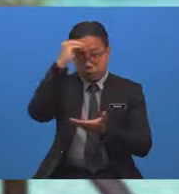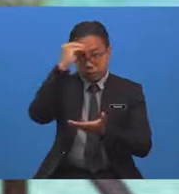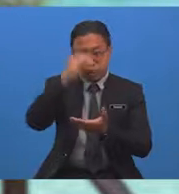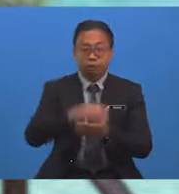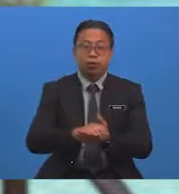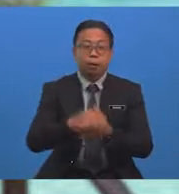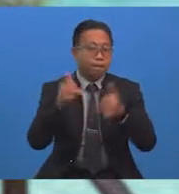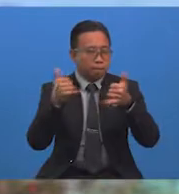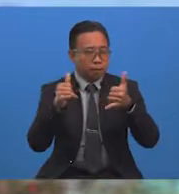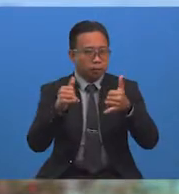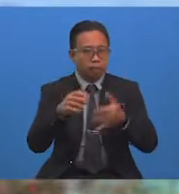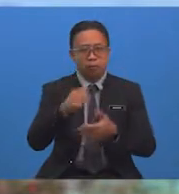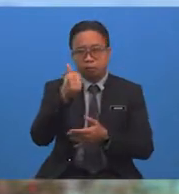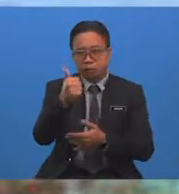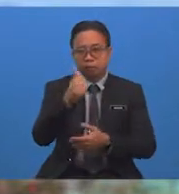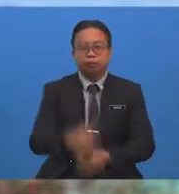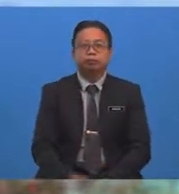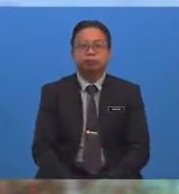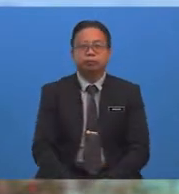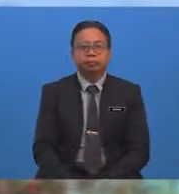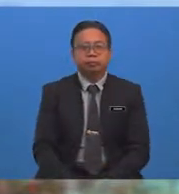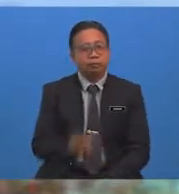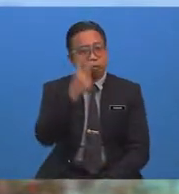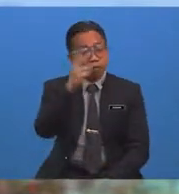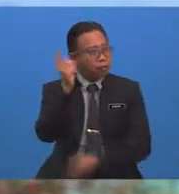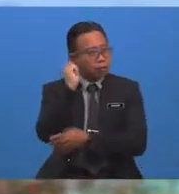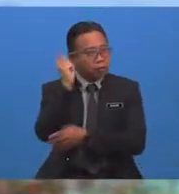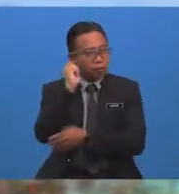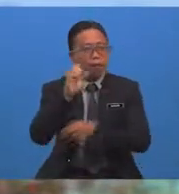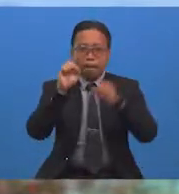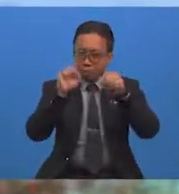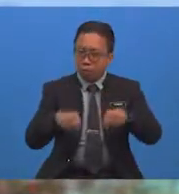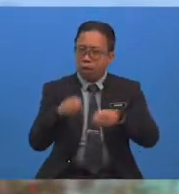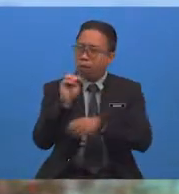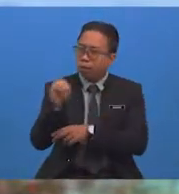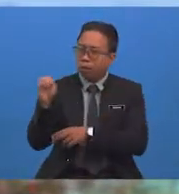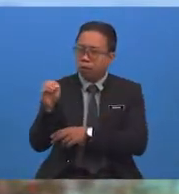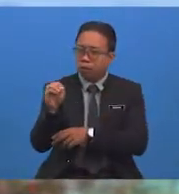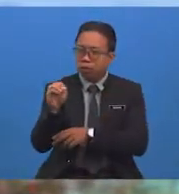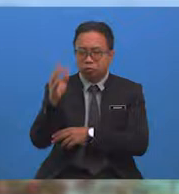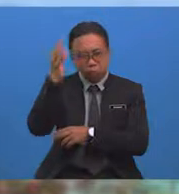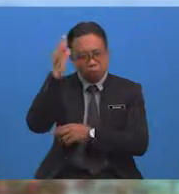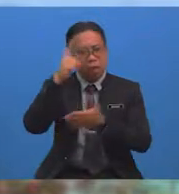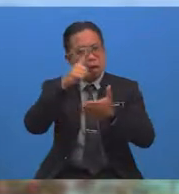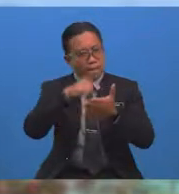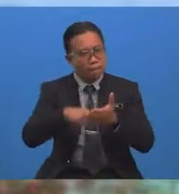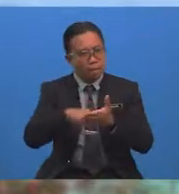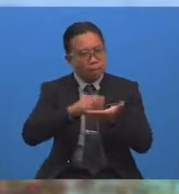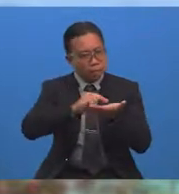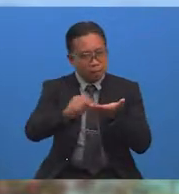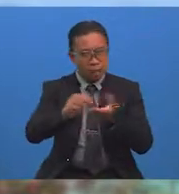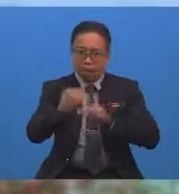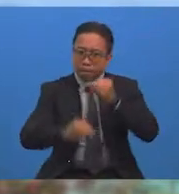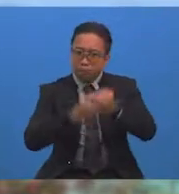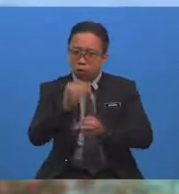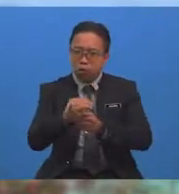baik modem merek berdasarkan situasi tadi bolehkah murid-murid TK apakah nilai moral yang kita